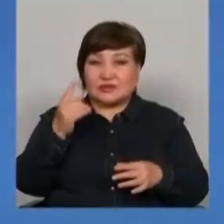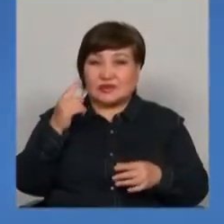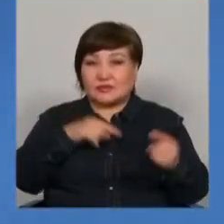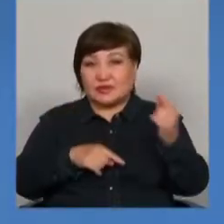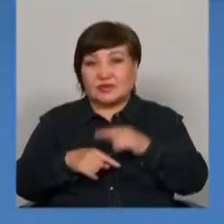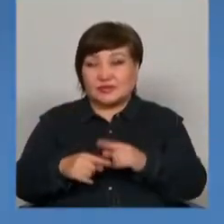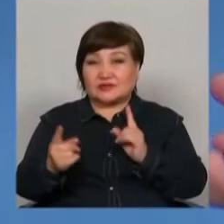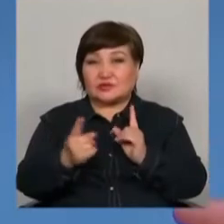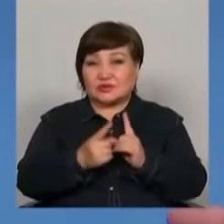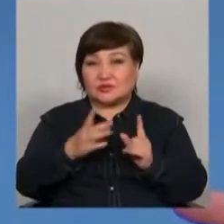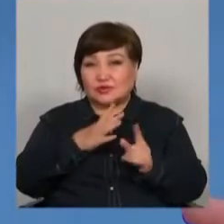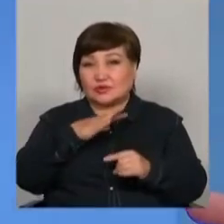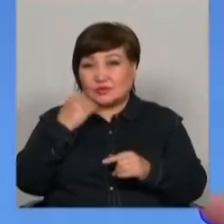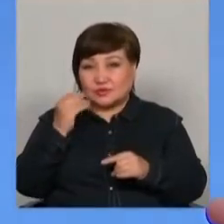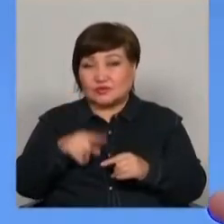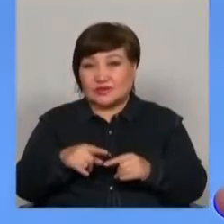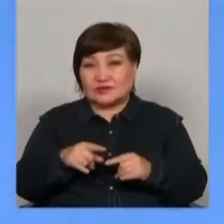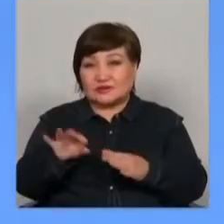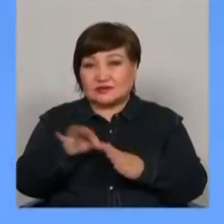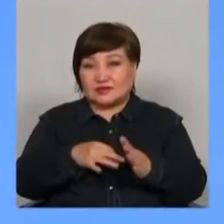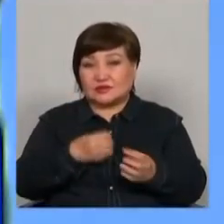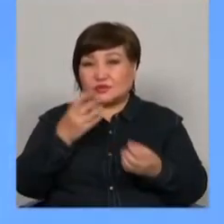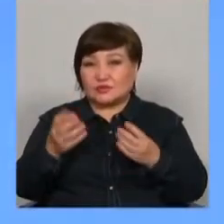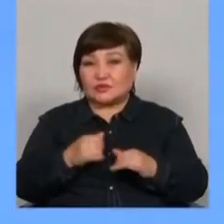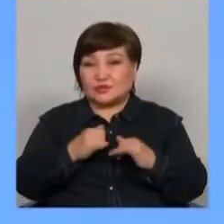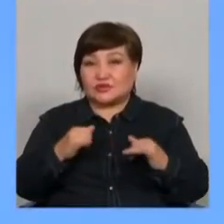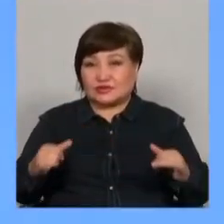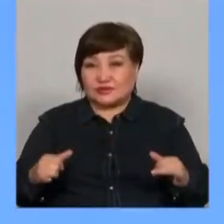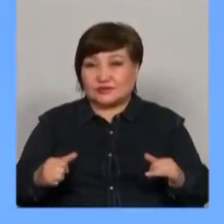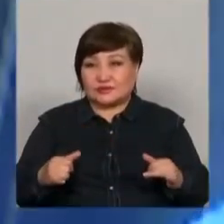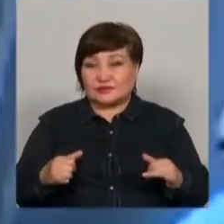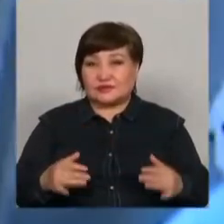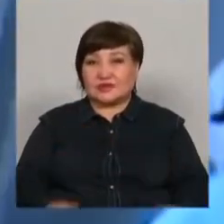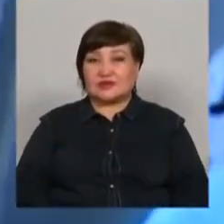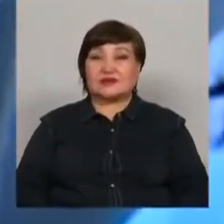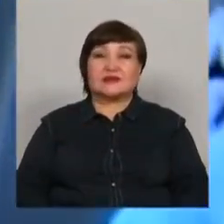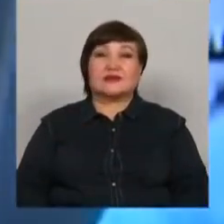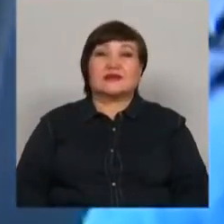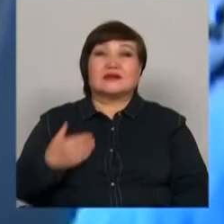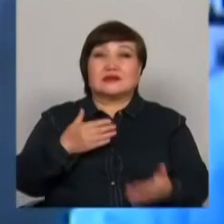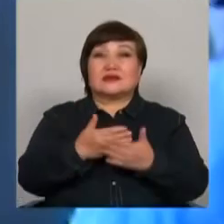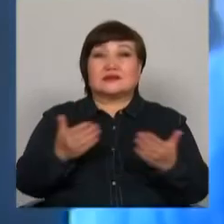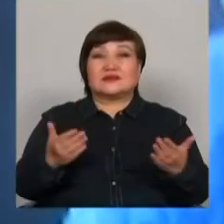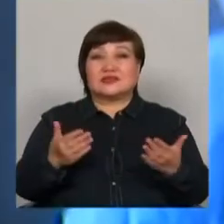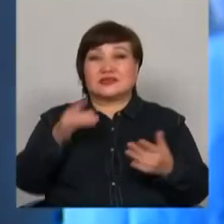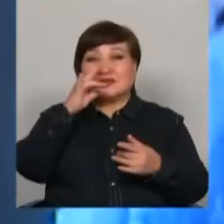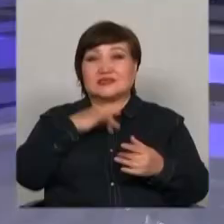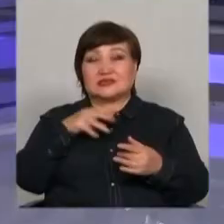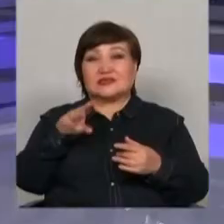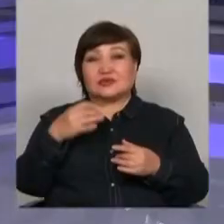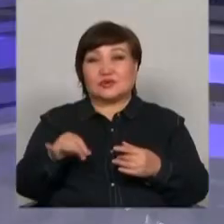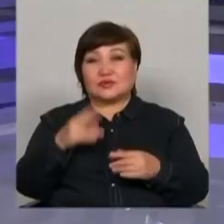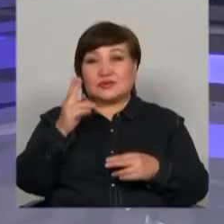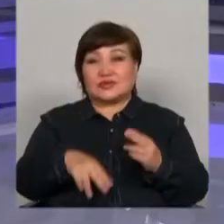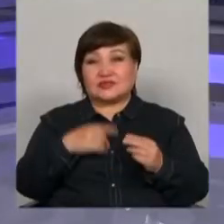болду. Сол кезде булар да көрүшүдө. Қарап отсаңыз. Бізде енді қазір енді қазақтың тойы бітпесін дейміз ғой, әрқашанда